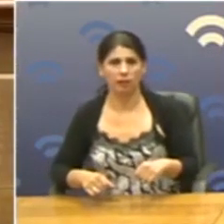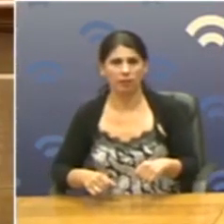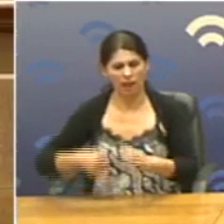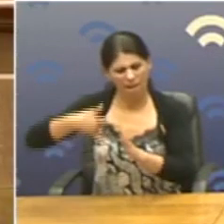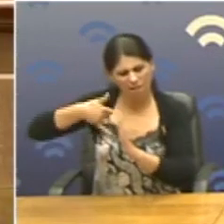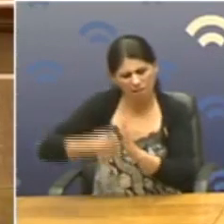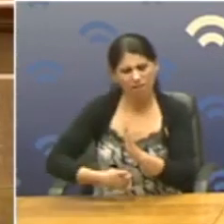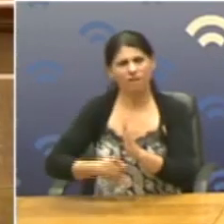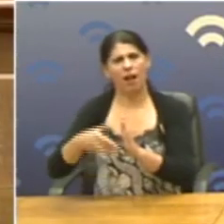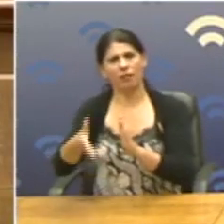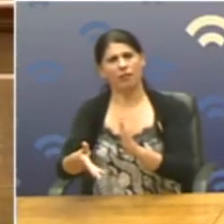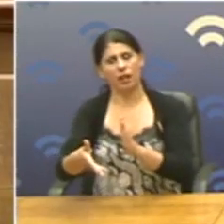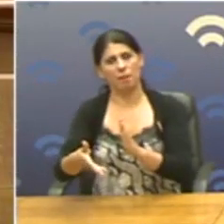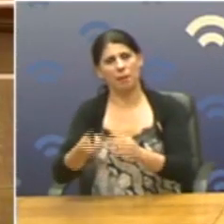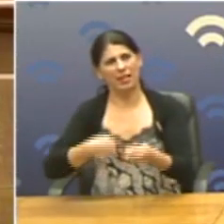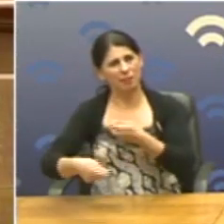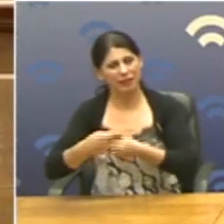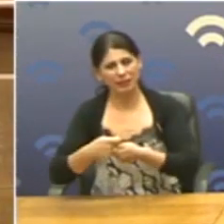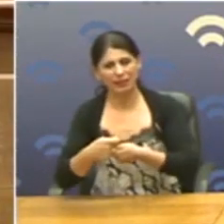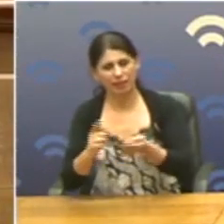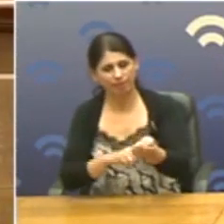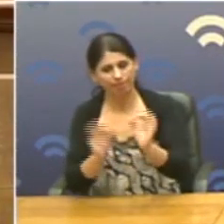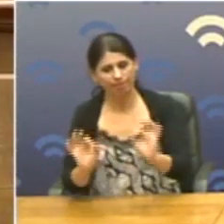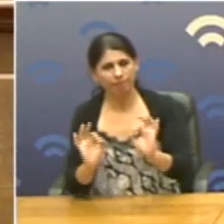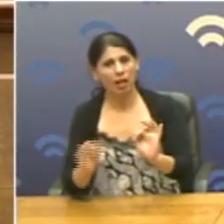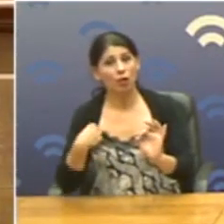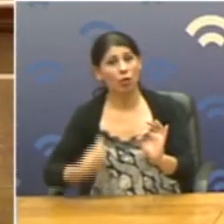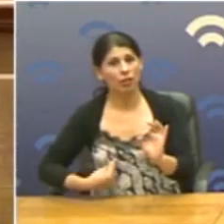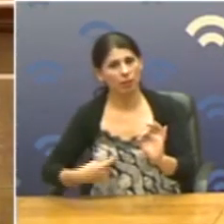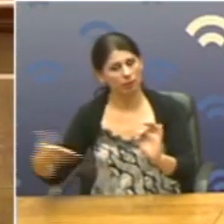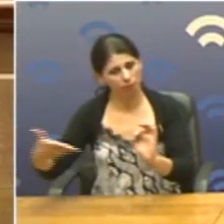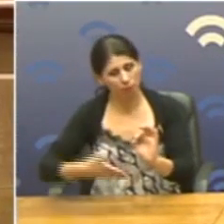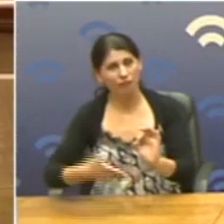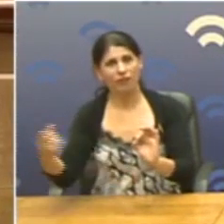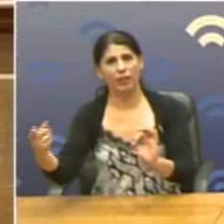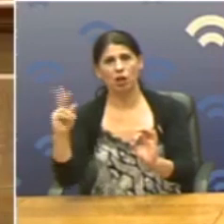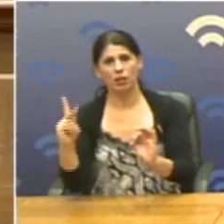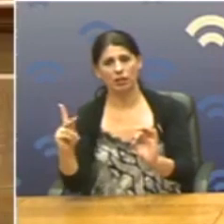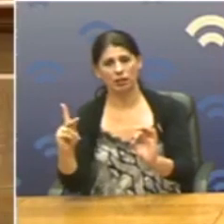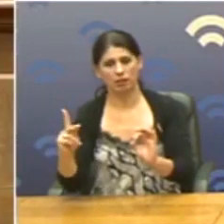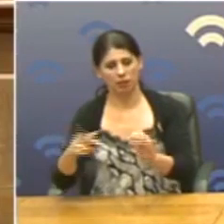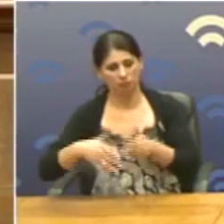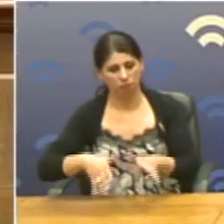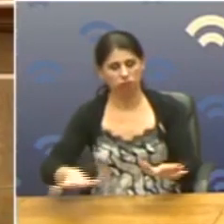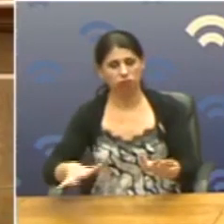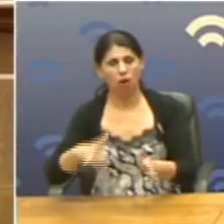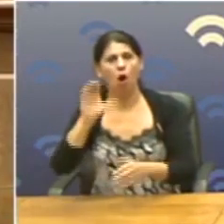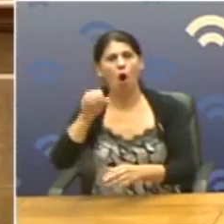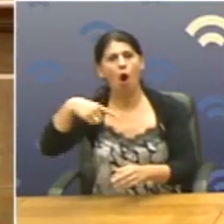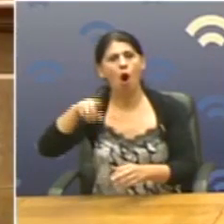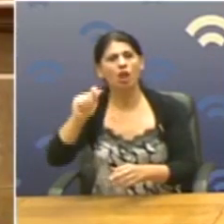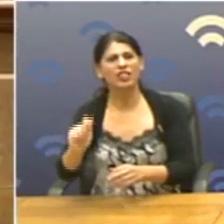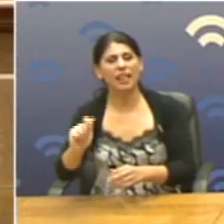επιχειρηματικά χαρακτηριστικά των Δήμων που έφερε ο Κλεισθένης, οθώντας τους οργανισμούς τοπικής αυτοδιοίκησης